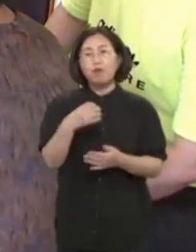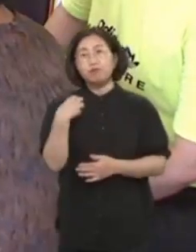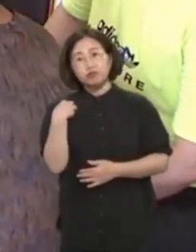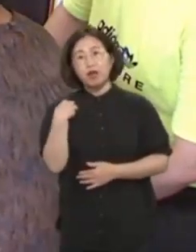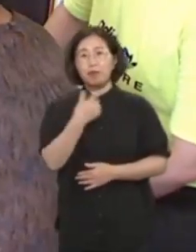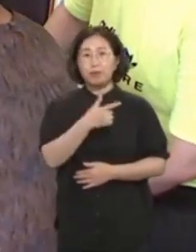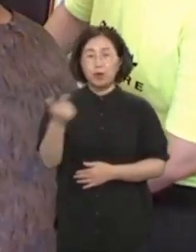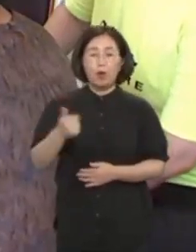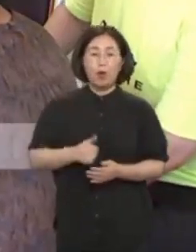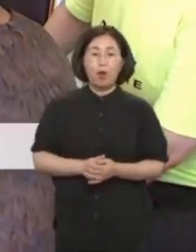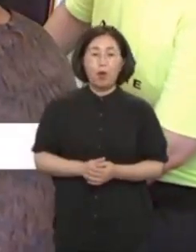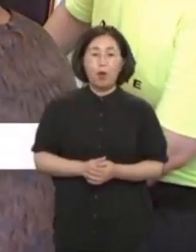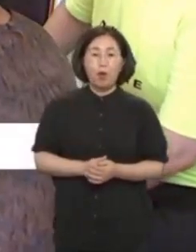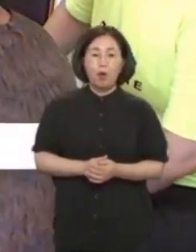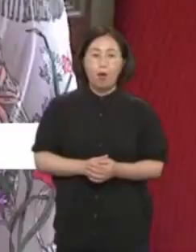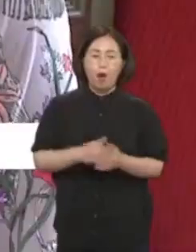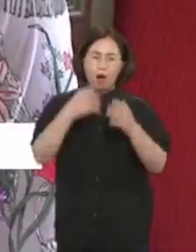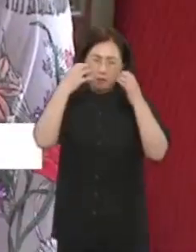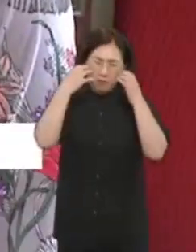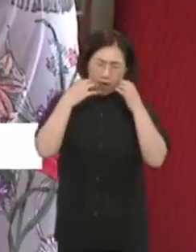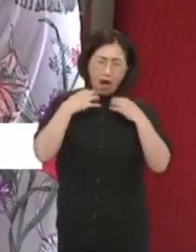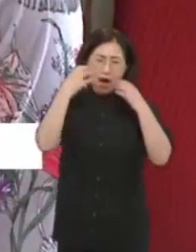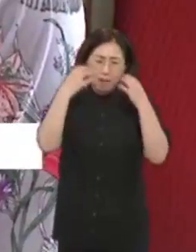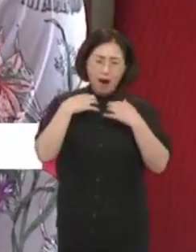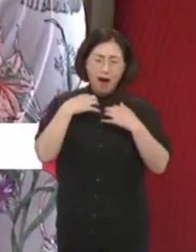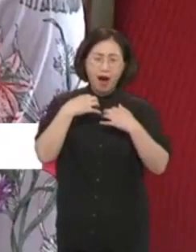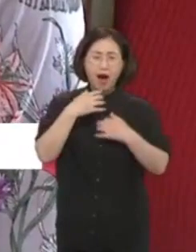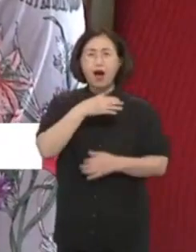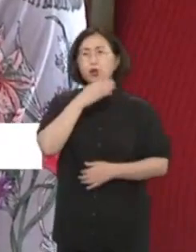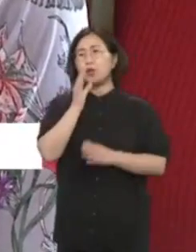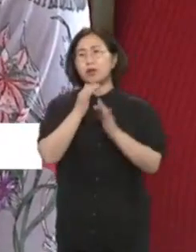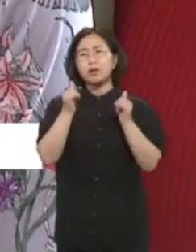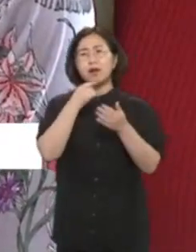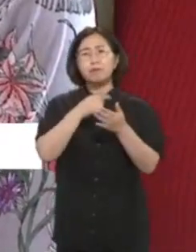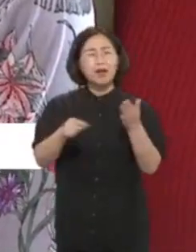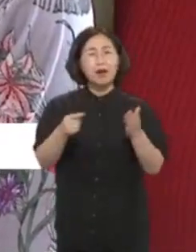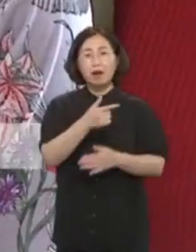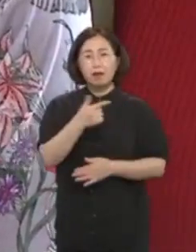부릴수록 사회와의 연결망이 단절된 노인들의 피해가 더 커질 수 있는 만큼